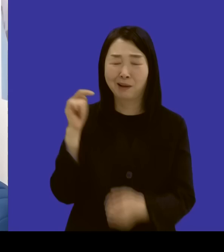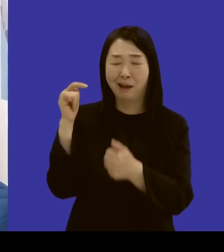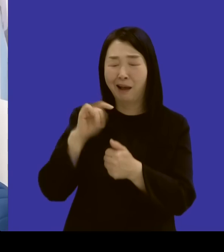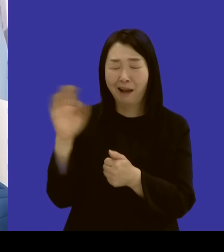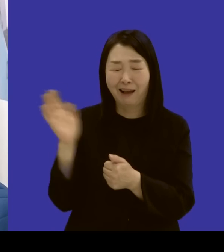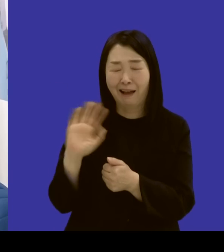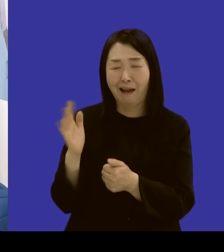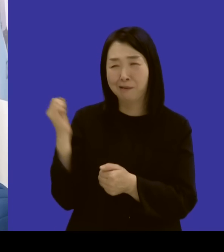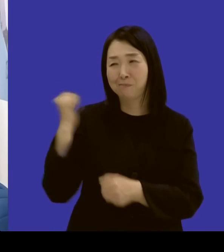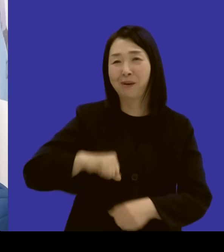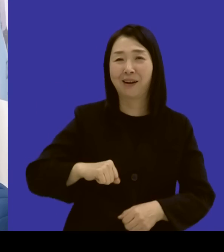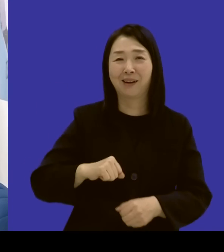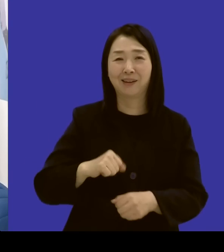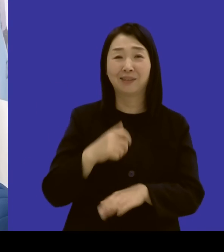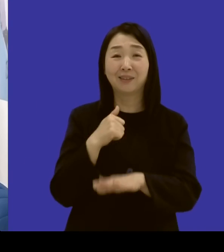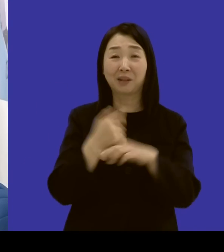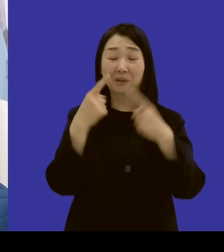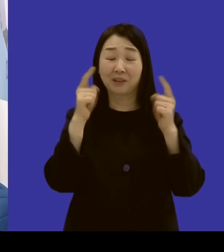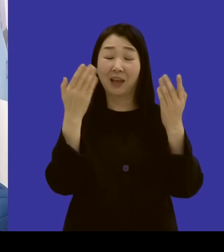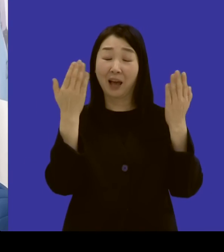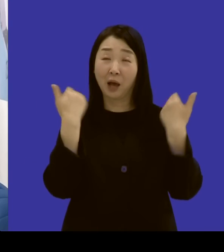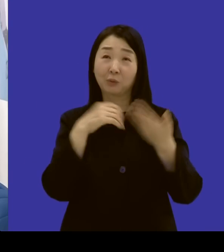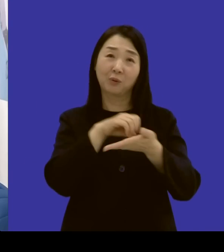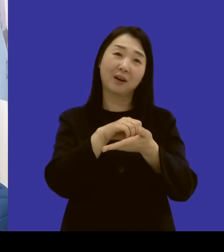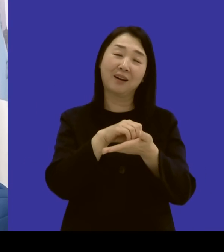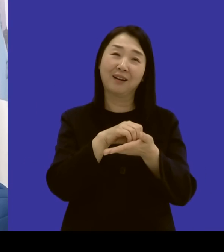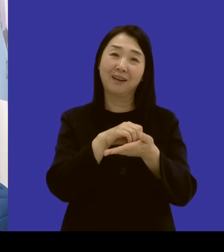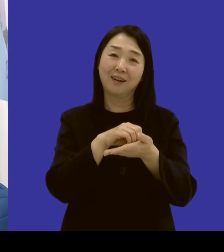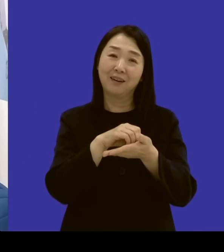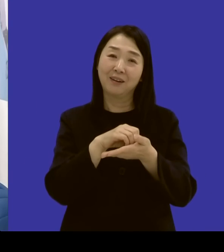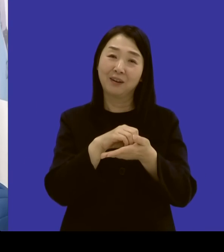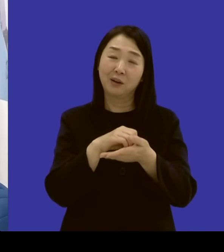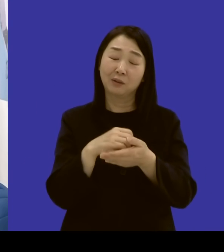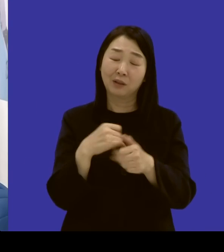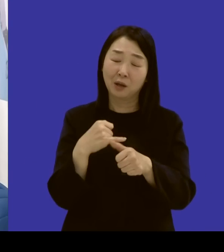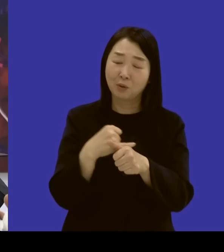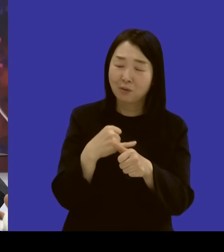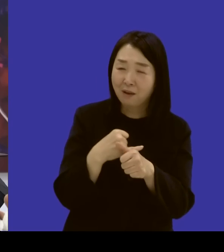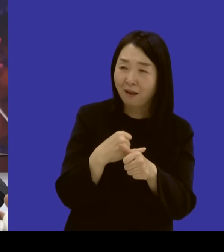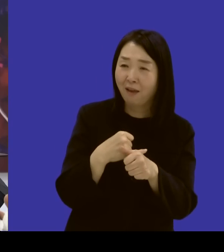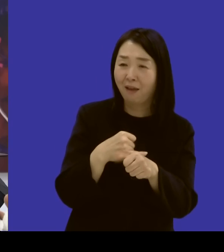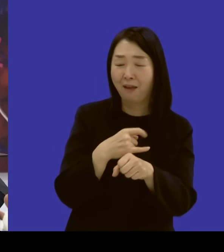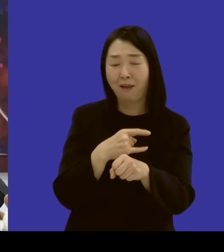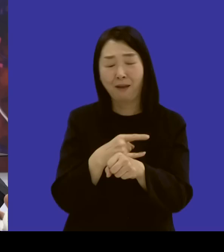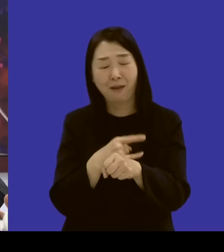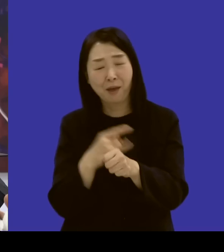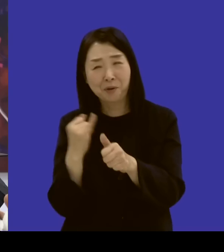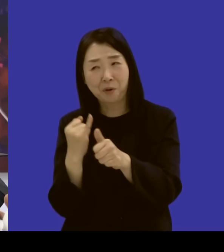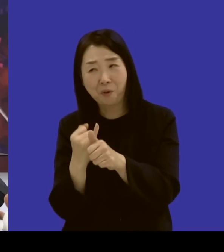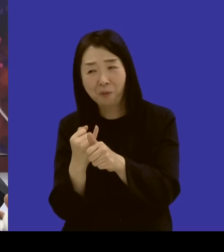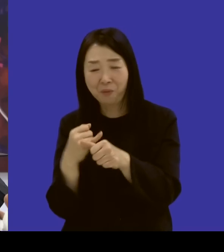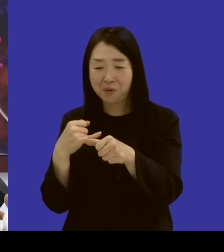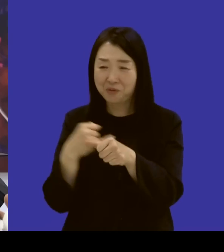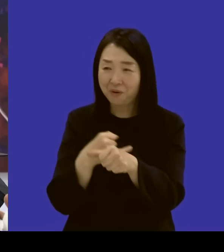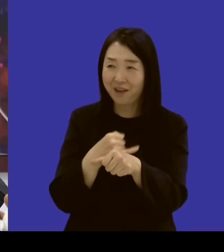했어요. 나중에 대학교 가서는 연애를 하면 다 결혼을 해야 되나요? 이 연애 해도 되는 건가요? 뭐